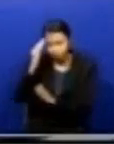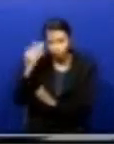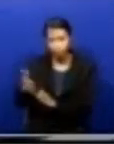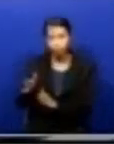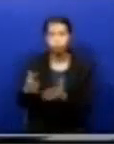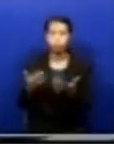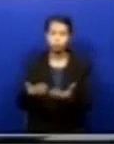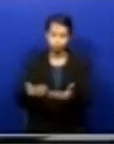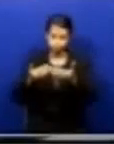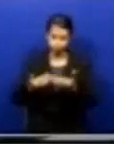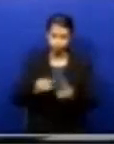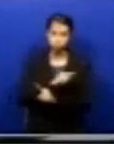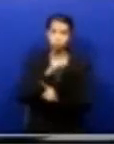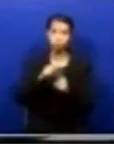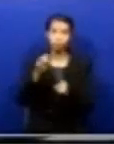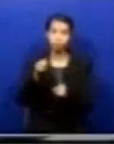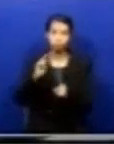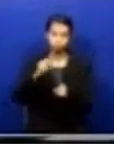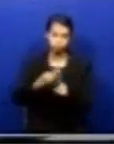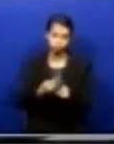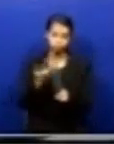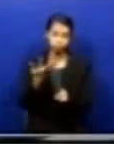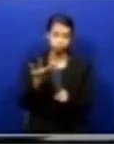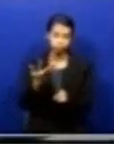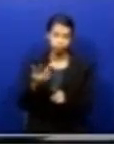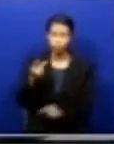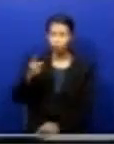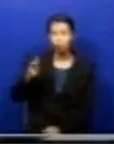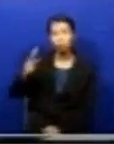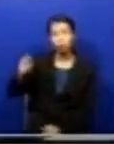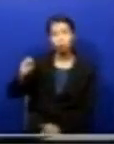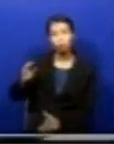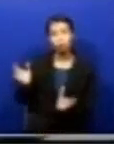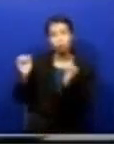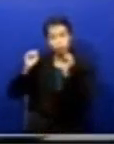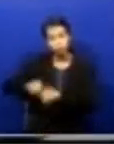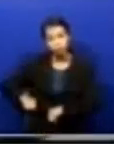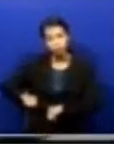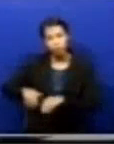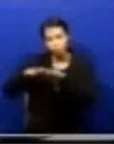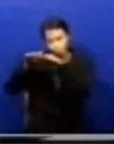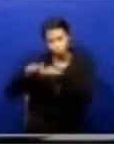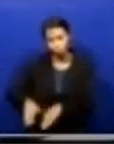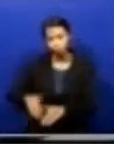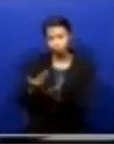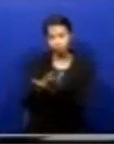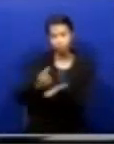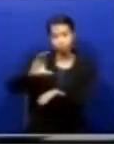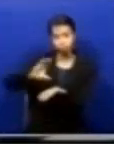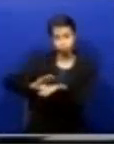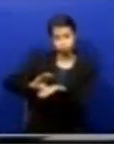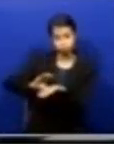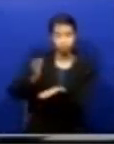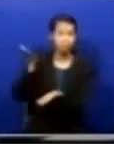ที่12พฤษภาคณะรัฐมนตรีมีมติปรับลดจากวงเงินที่ขอเมื่อวันที่7ประ